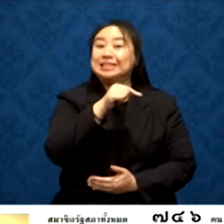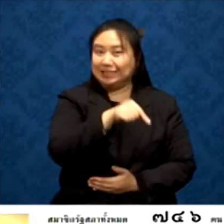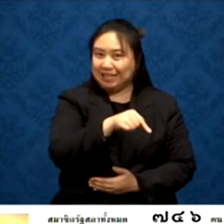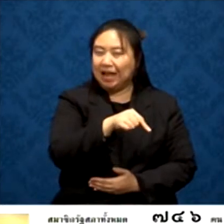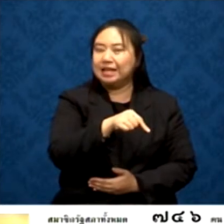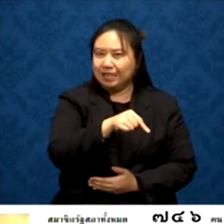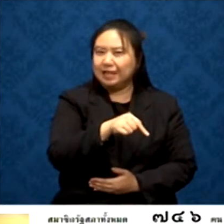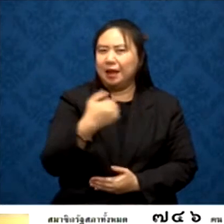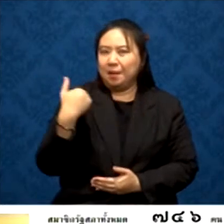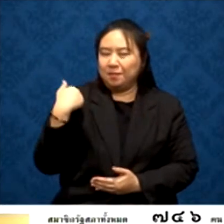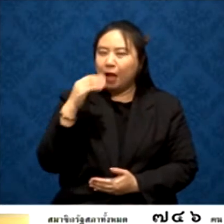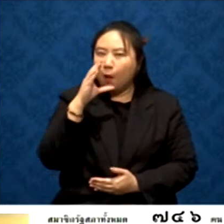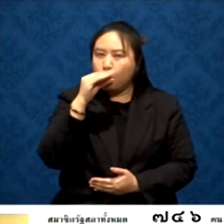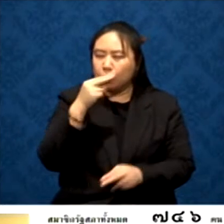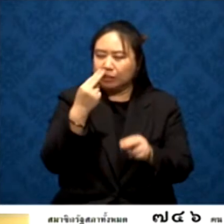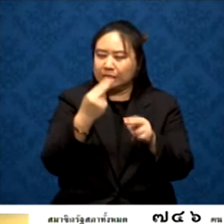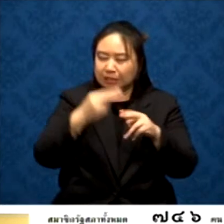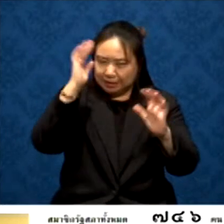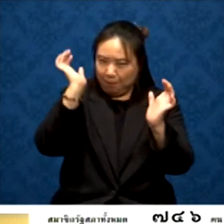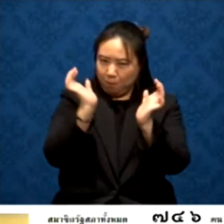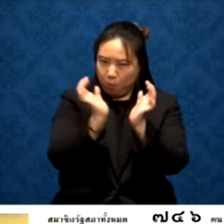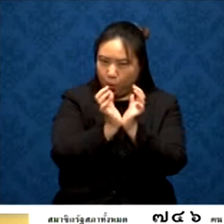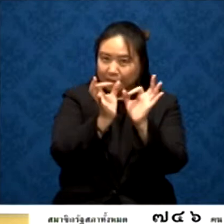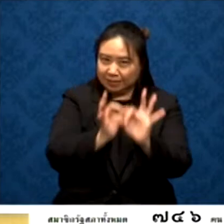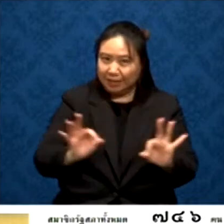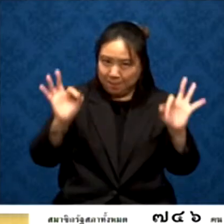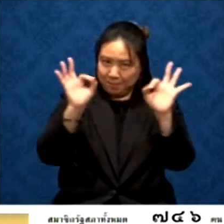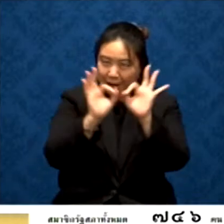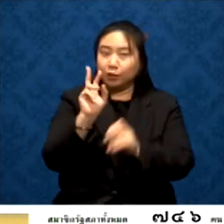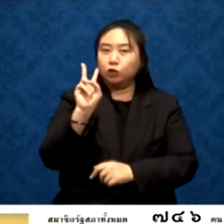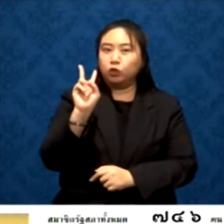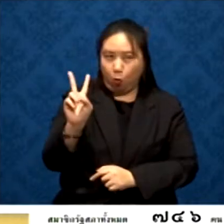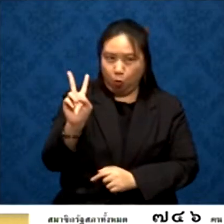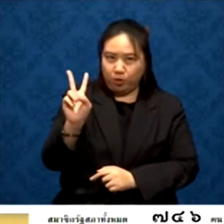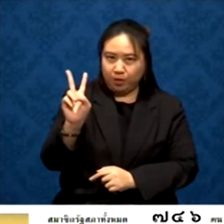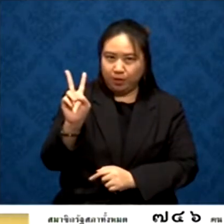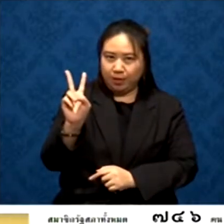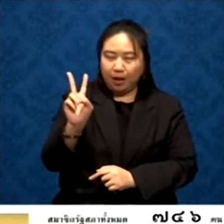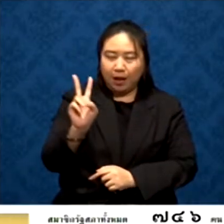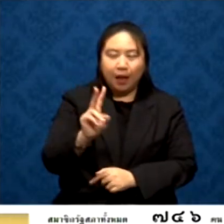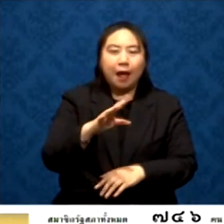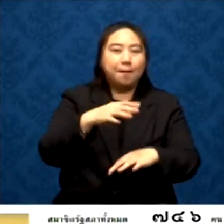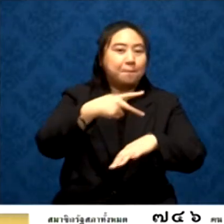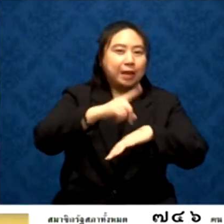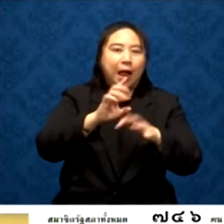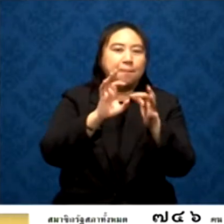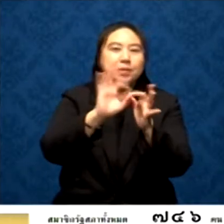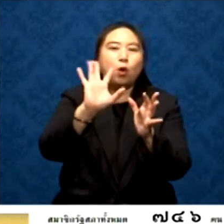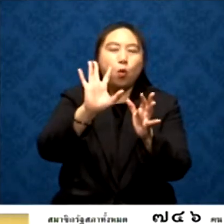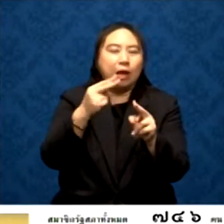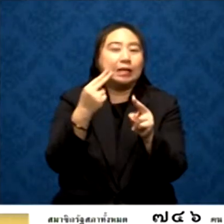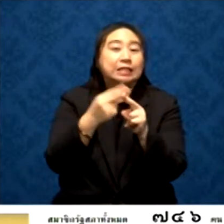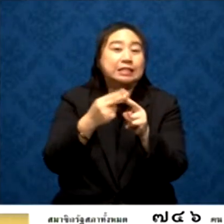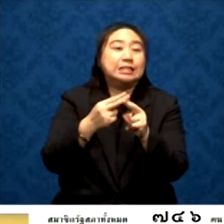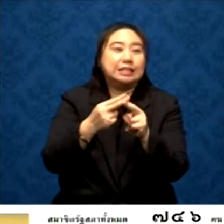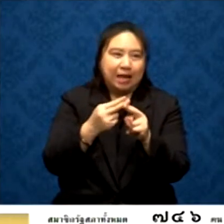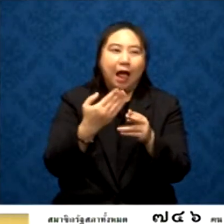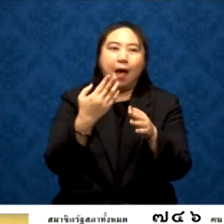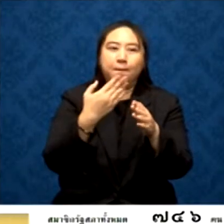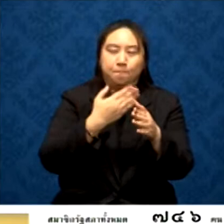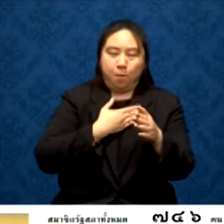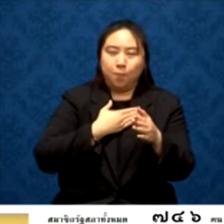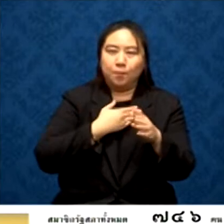การพูดถึงนายตำรวจสำคัญ2คนท่านประธานไม่ต้องห่วงผมเนี่ยเซ็นเซอร์ชื่อให้เป็นหลักเป็นผู้